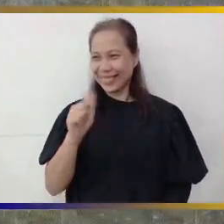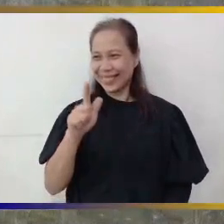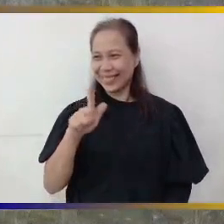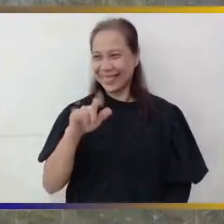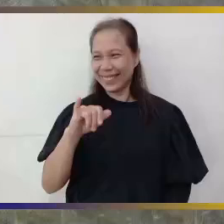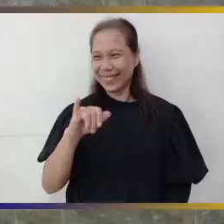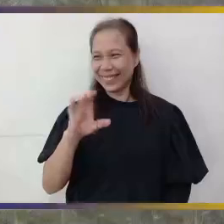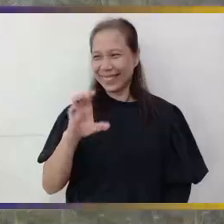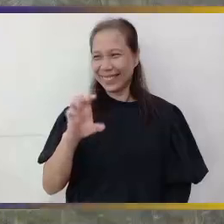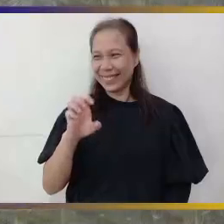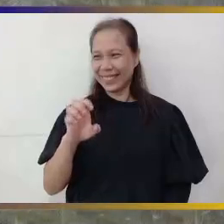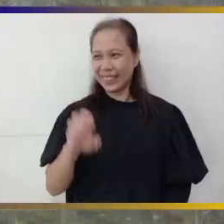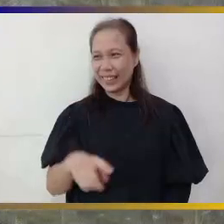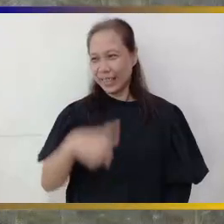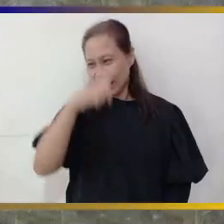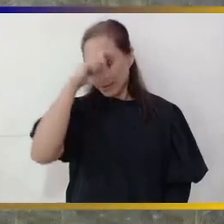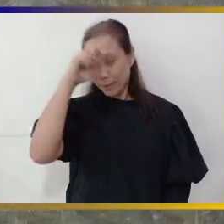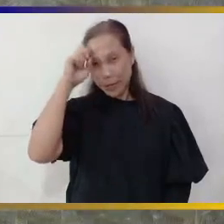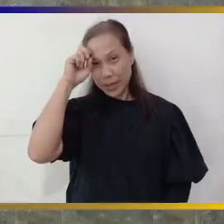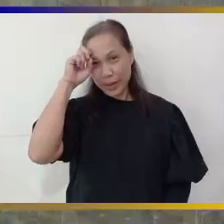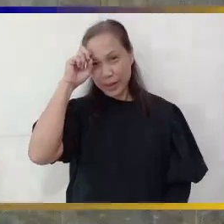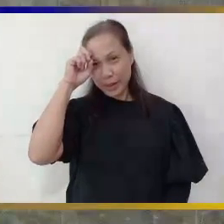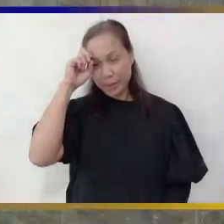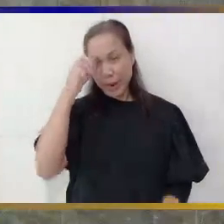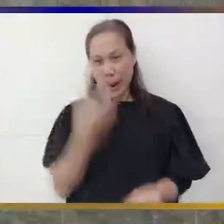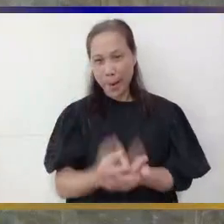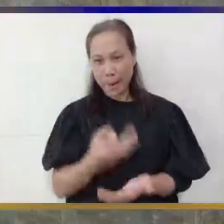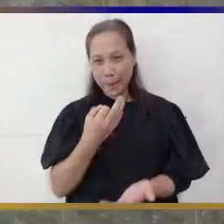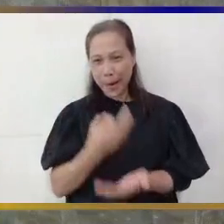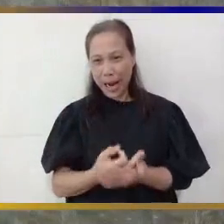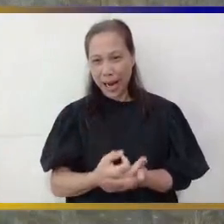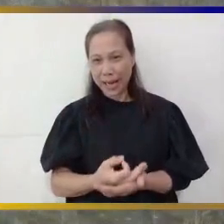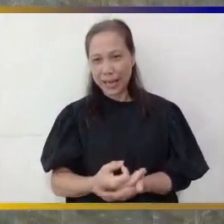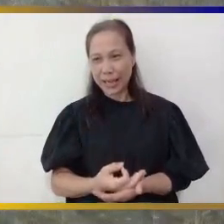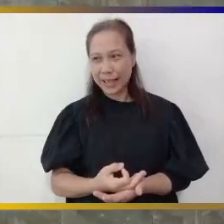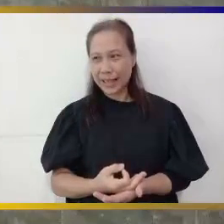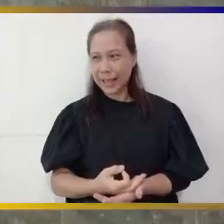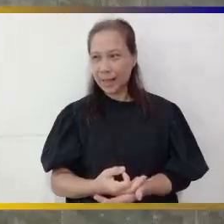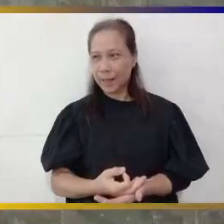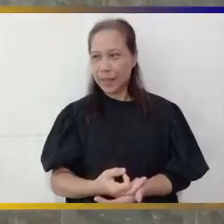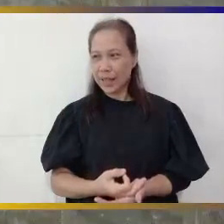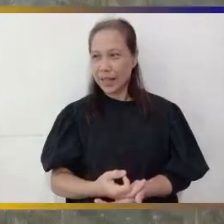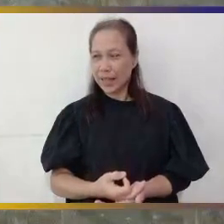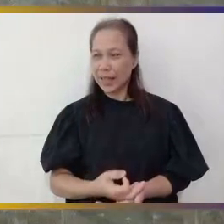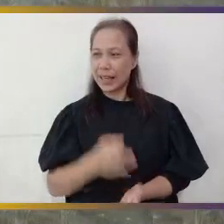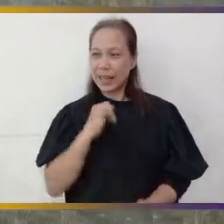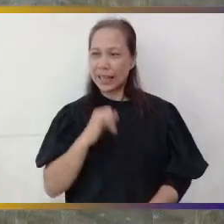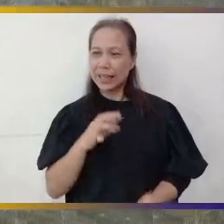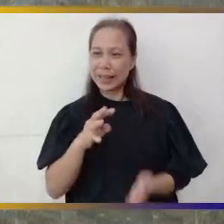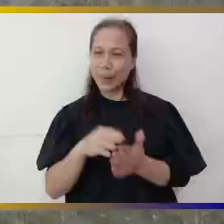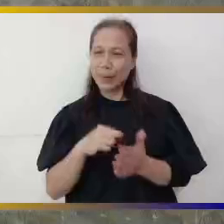Alice sapagkat ang mga lagay ni Alice is billion kapatid you